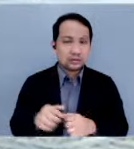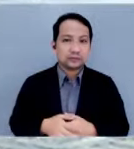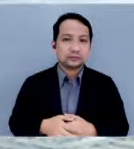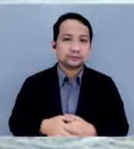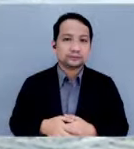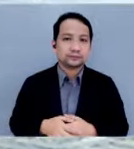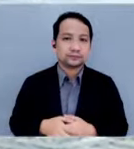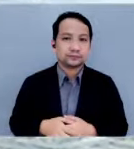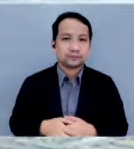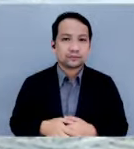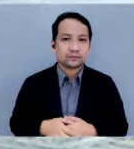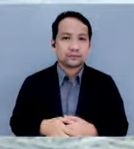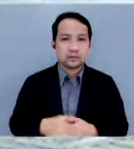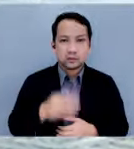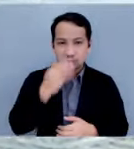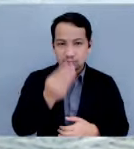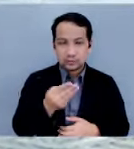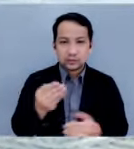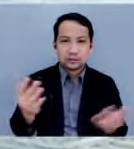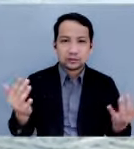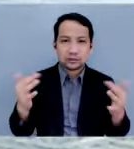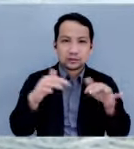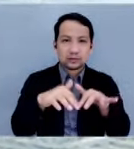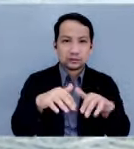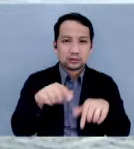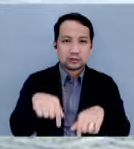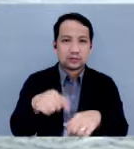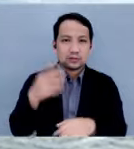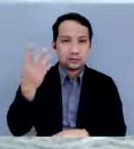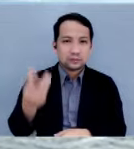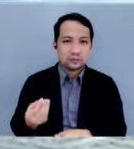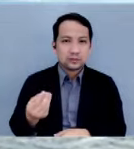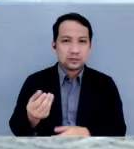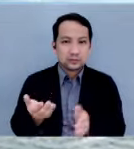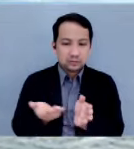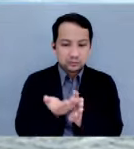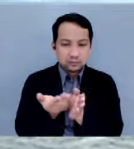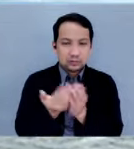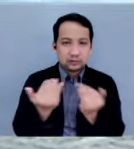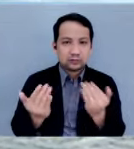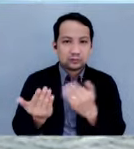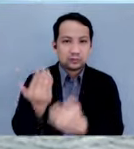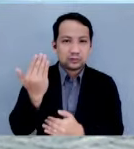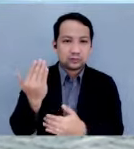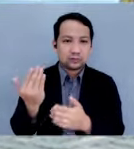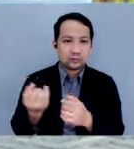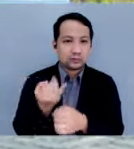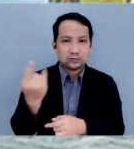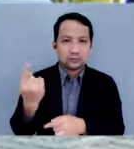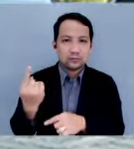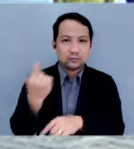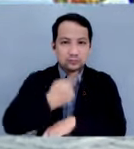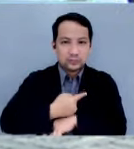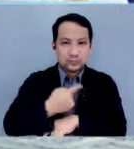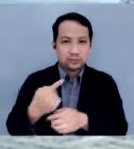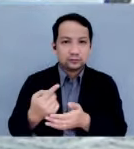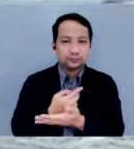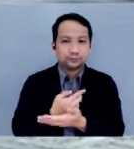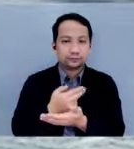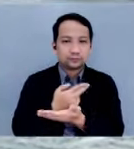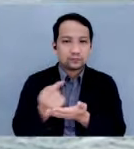Yes, kaunti pa lang yung mga tao dito sa Batangas Port. Ngayong umaga, ilang araw yan o ilang araw bago mag Semana Santa.